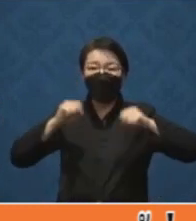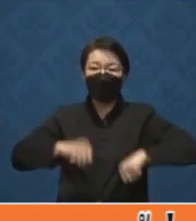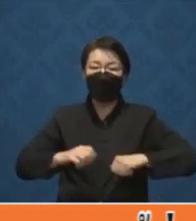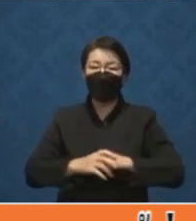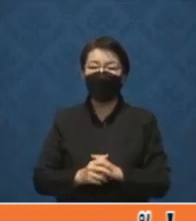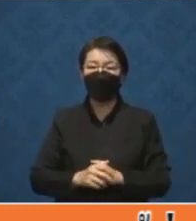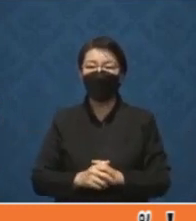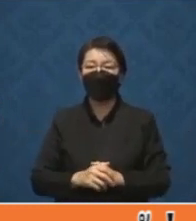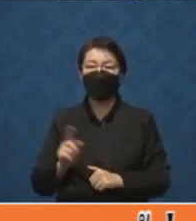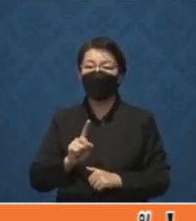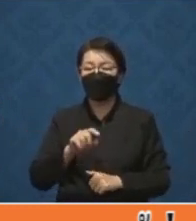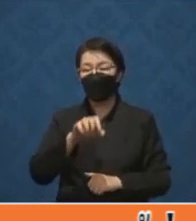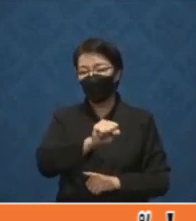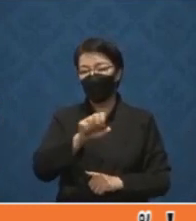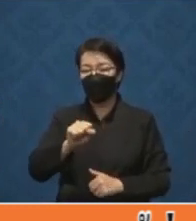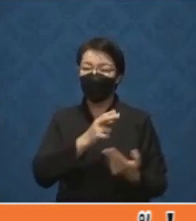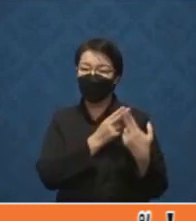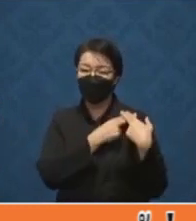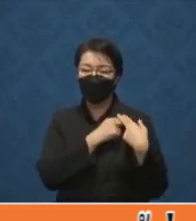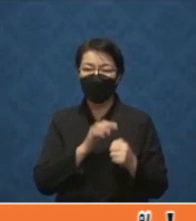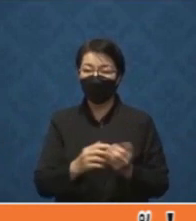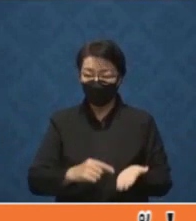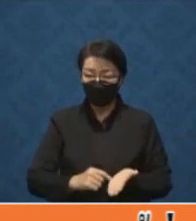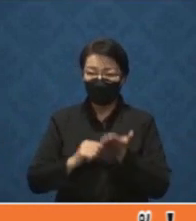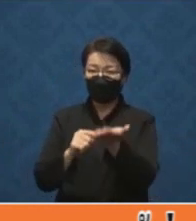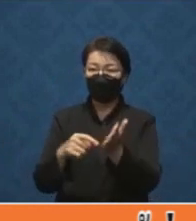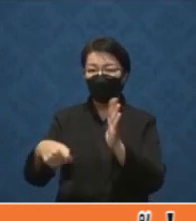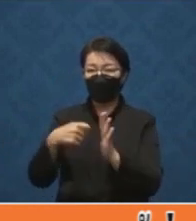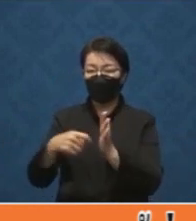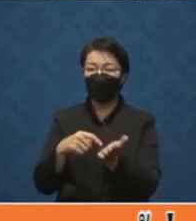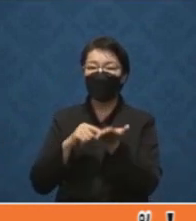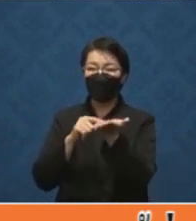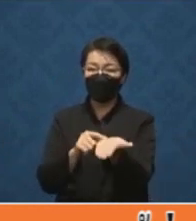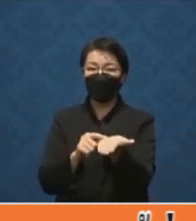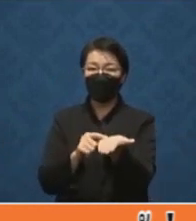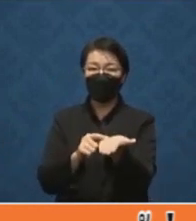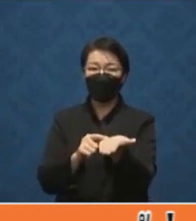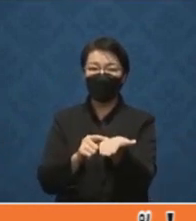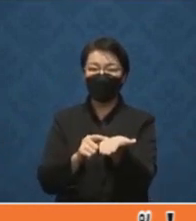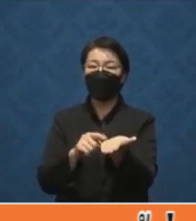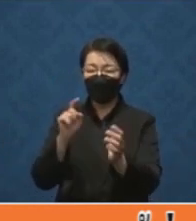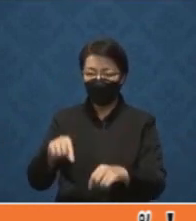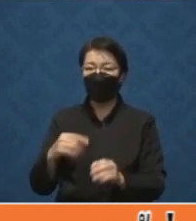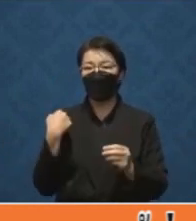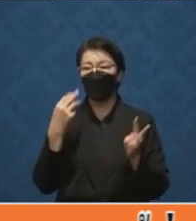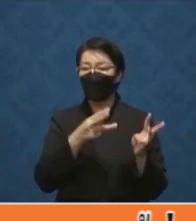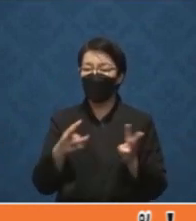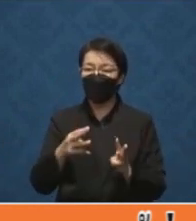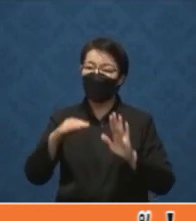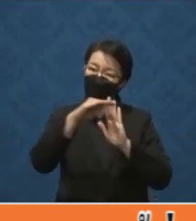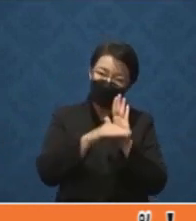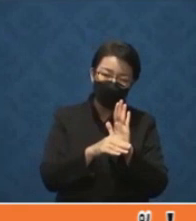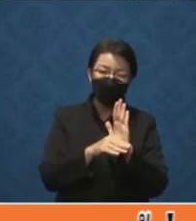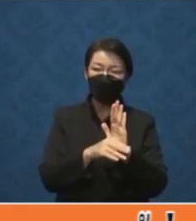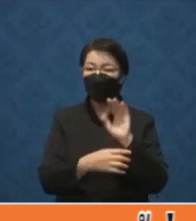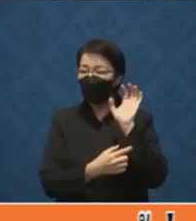าศโดยสภาผู้แทนราษฎรโดยต้องนำเสนอเหตุผลในการประกาศนำเสนอมาตรการและ